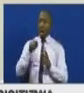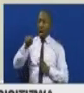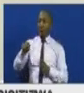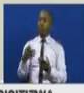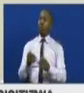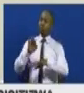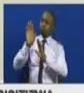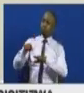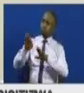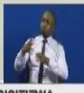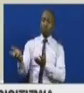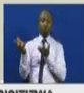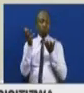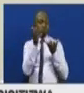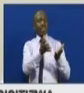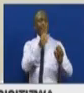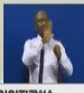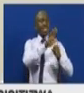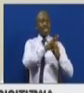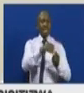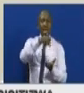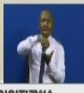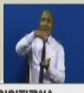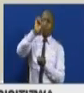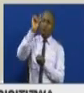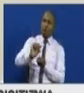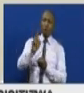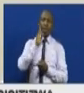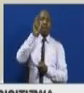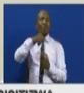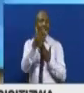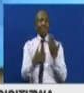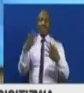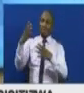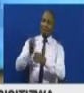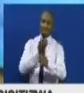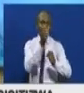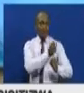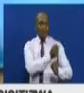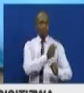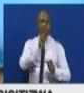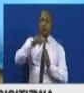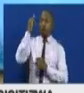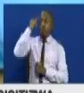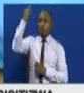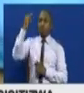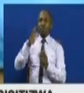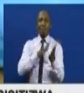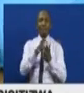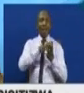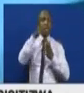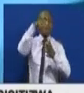encourage washone ili vipatikane kwa wingi na kwa bei nafuu ili kila mwananchi aweze kupata. Wabunifu nao wakawa na haya ya